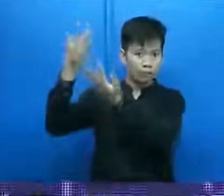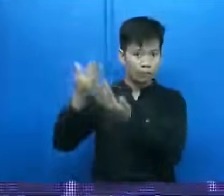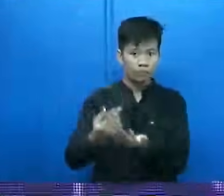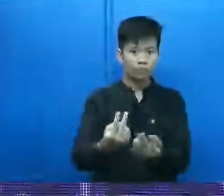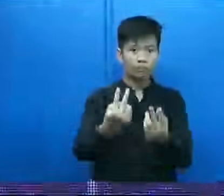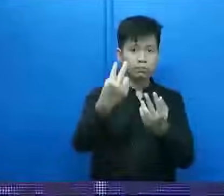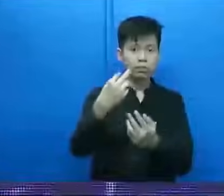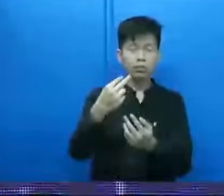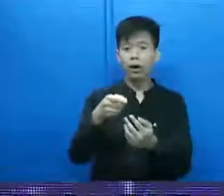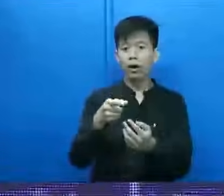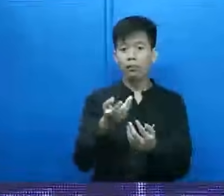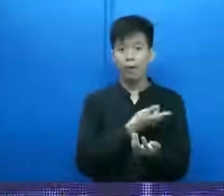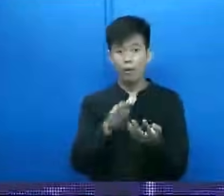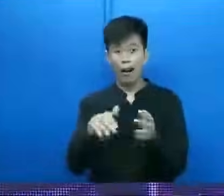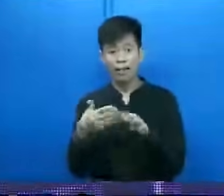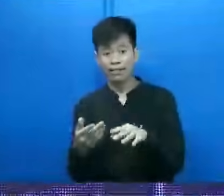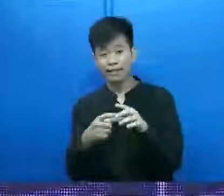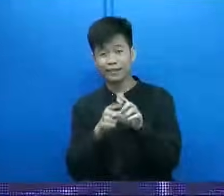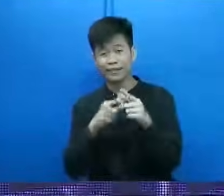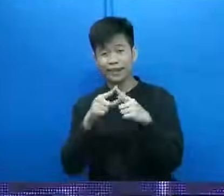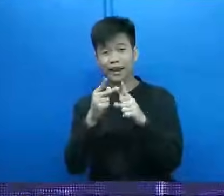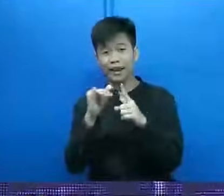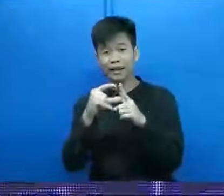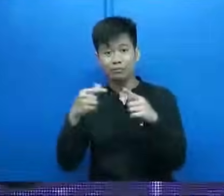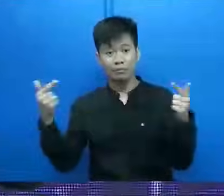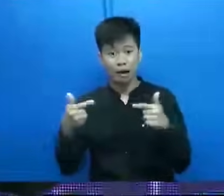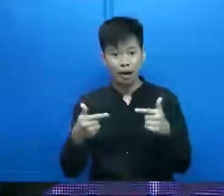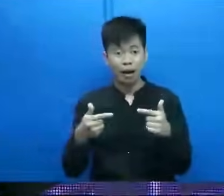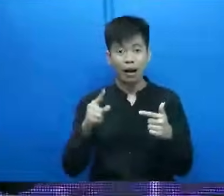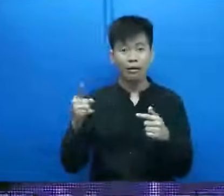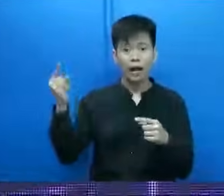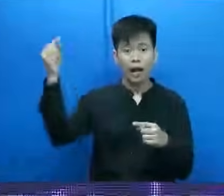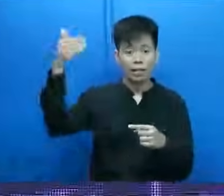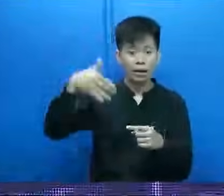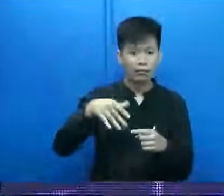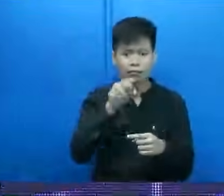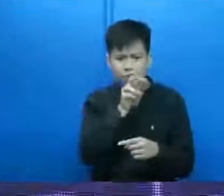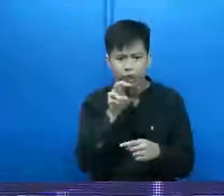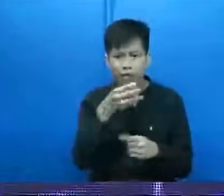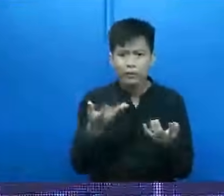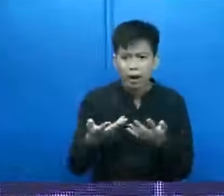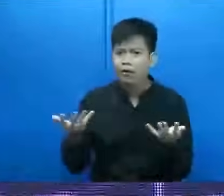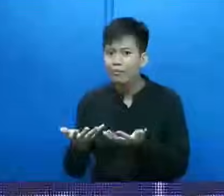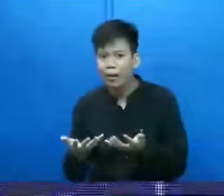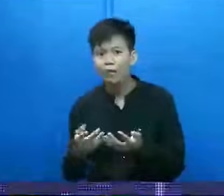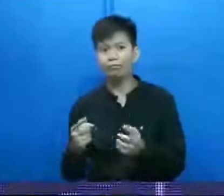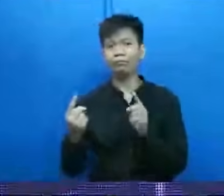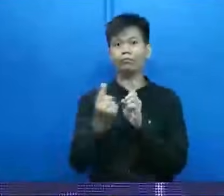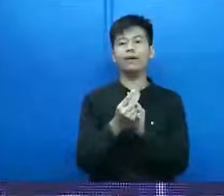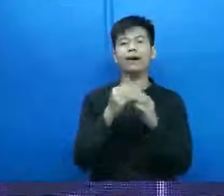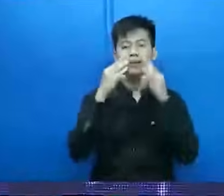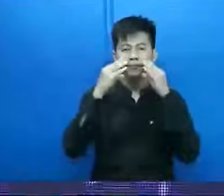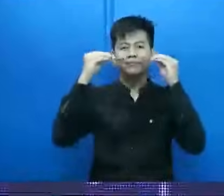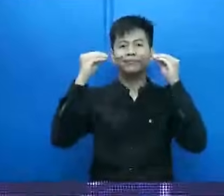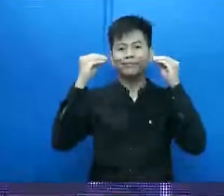Di begitu akan wafat dalam keadaan medan syahid, medan perang, datang kemudian ada seorang mencari-cari, di mana si Fulan, di mana si Fulan. Ketika ditemukan dia sedang